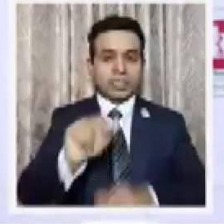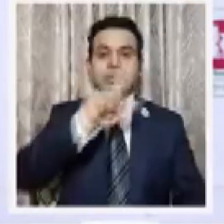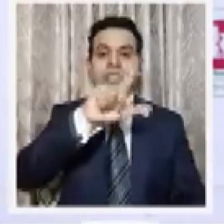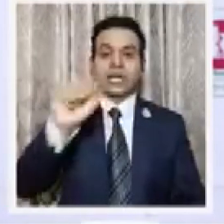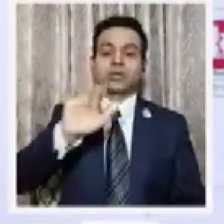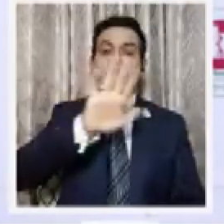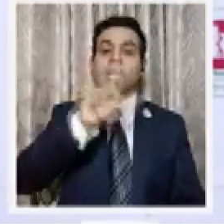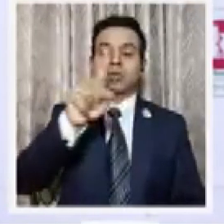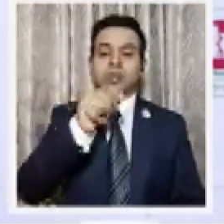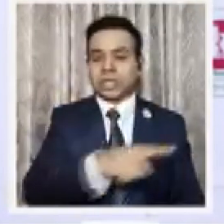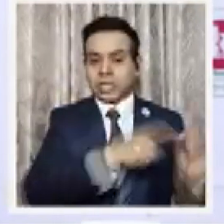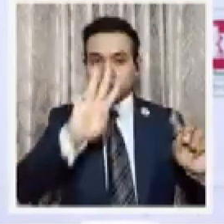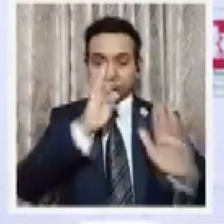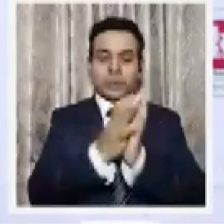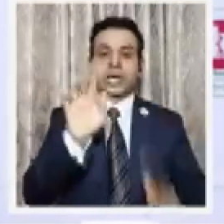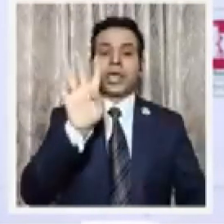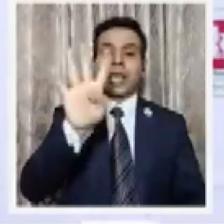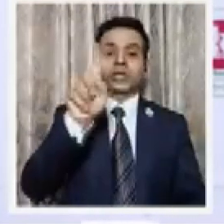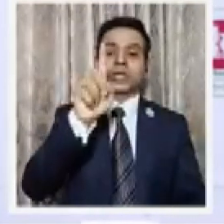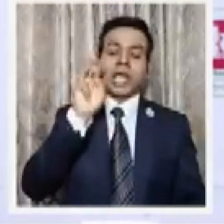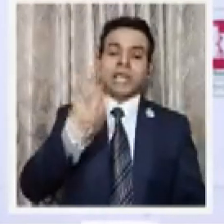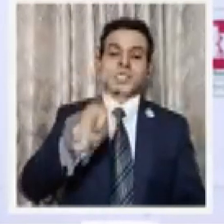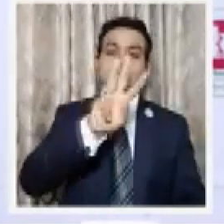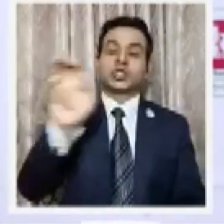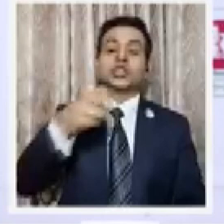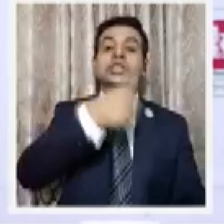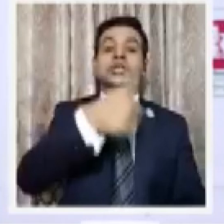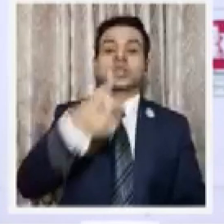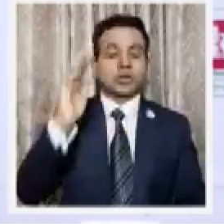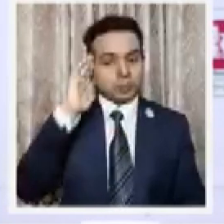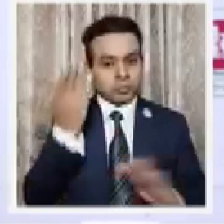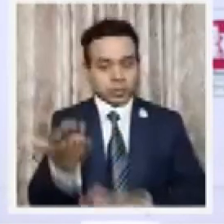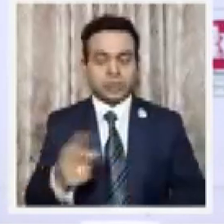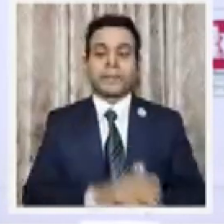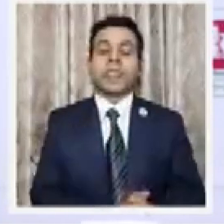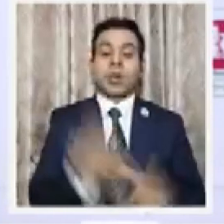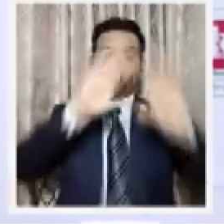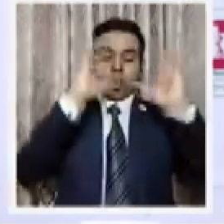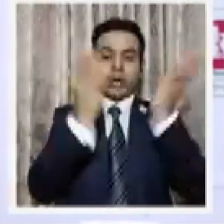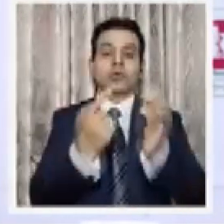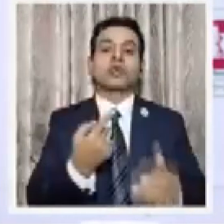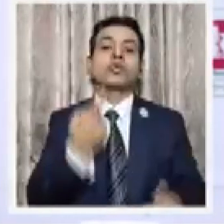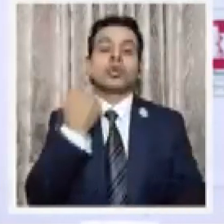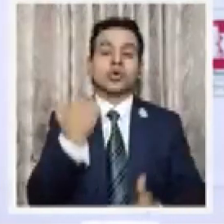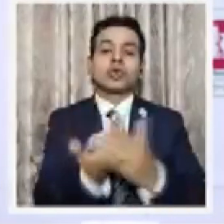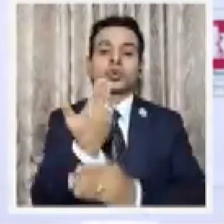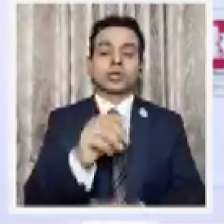18,38,380 জন। দক্ষিণ পূর্ব এশিয়া 24 ঘন্টায় মৃত্যুবরণ করেছেন 751 জন, এ পর্যন্ত মৃত্যুবরণ